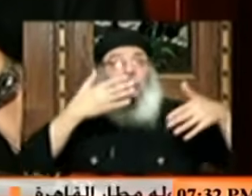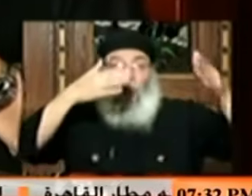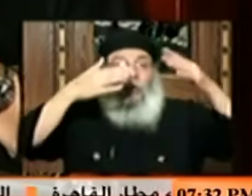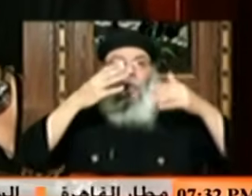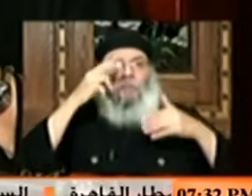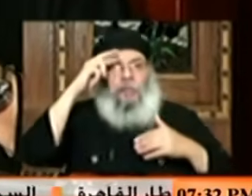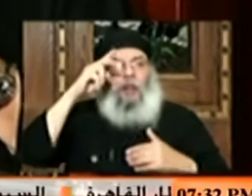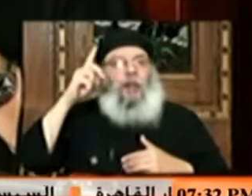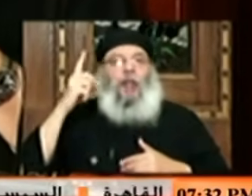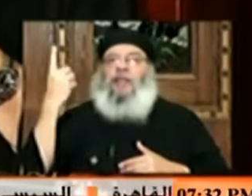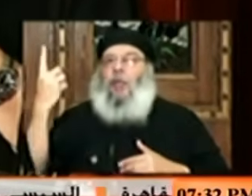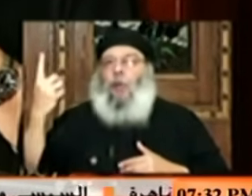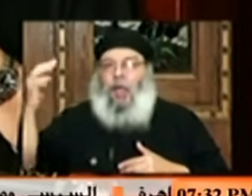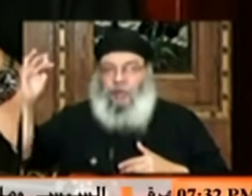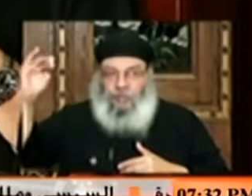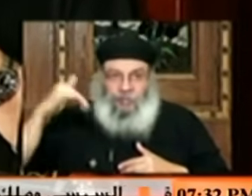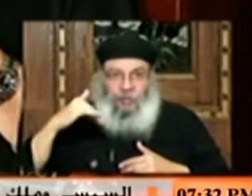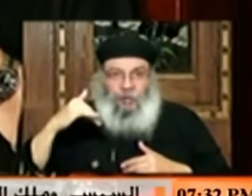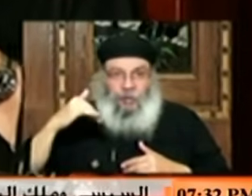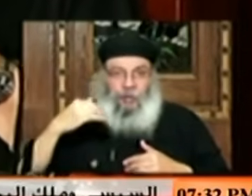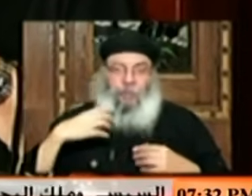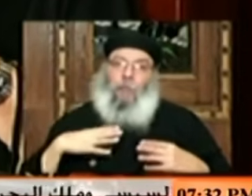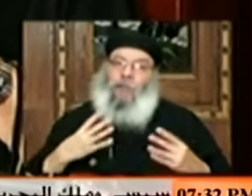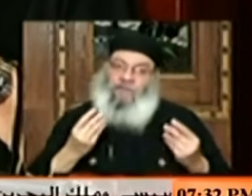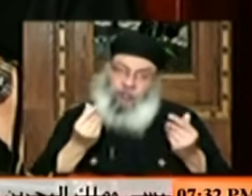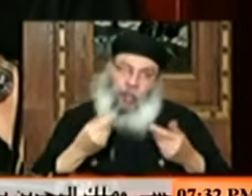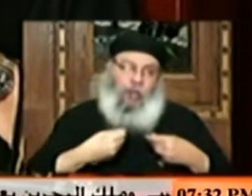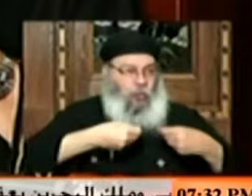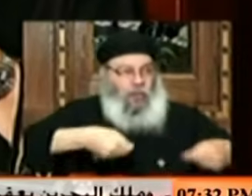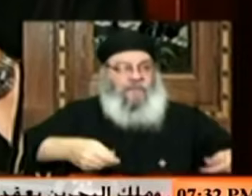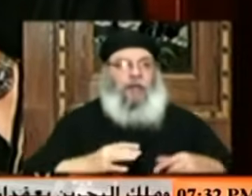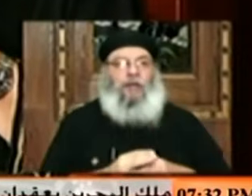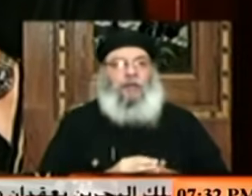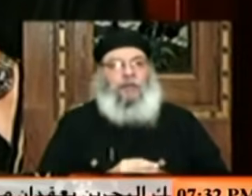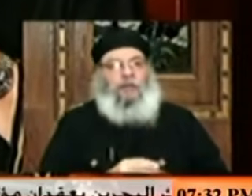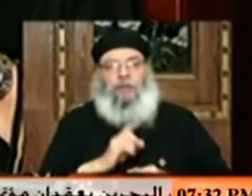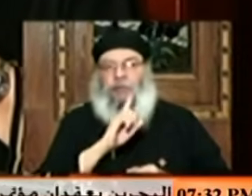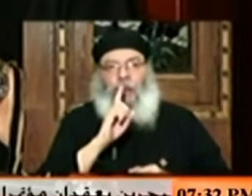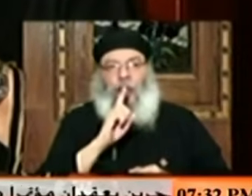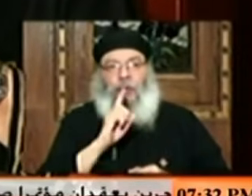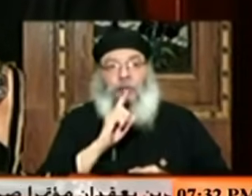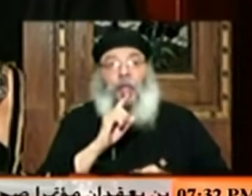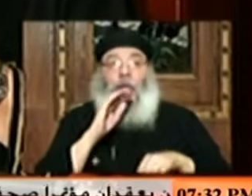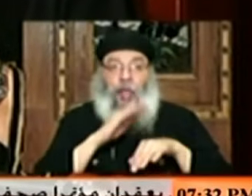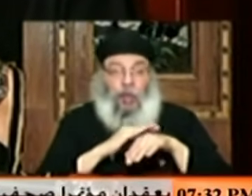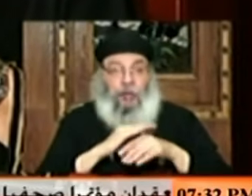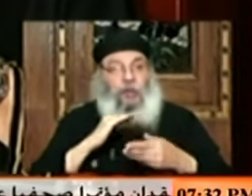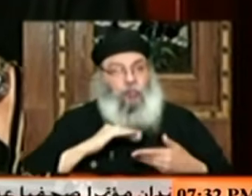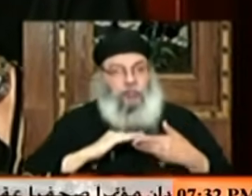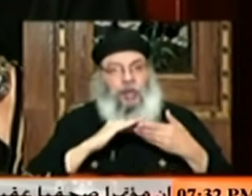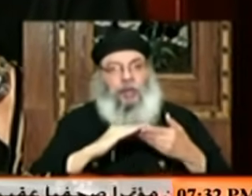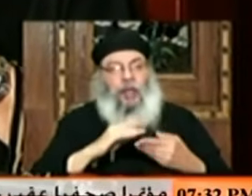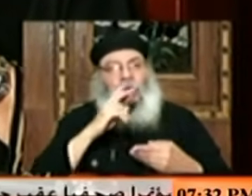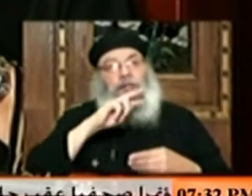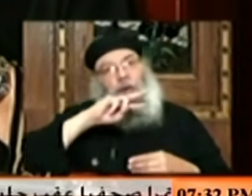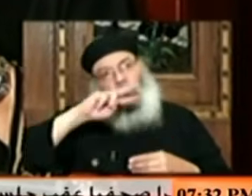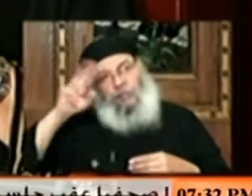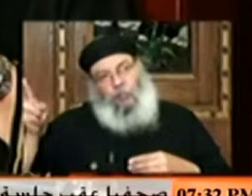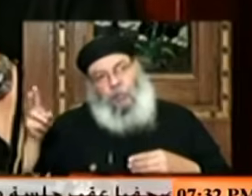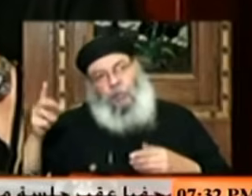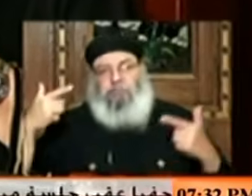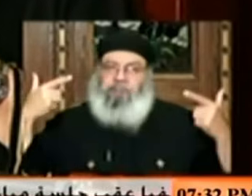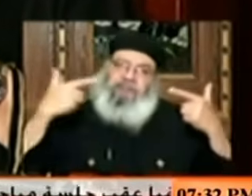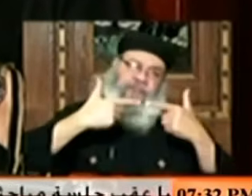ما تحكمش حسب الظاهر من فضلك اخدم حتى لو وجدت الاخرين بيدوك